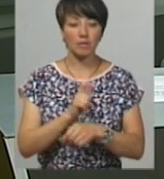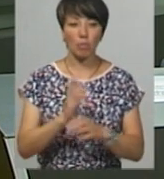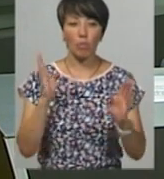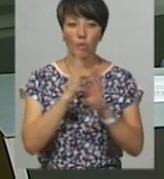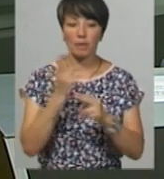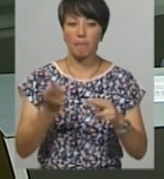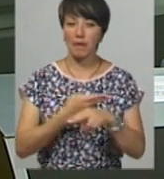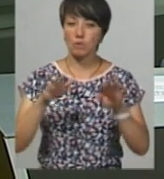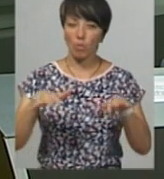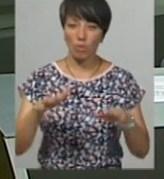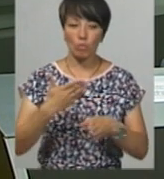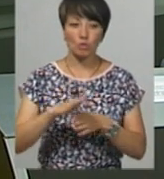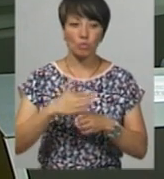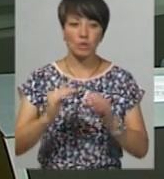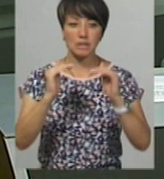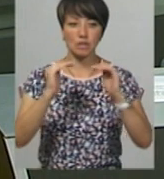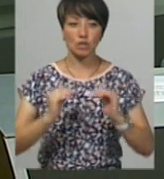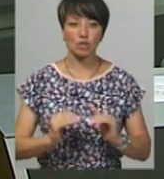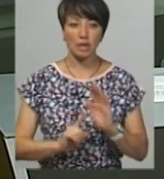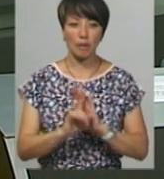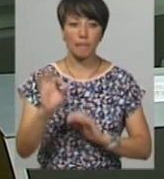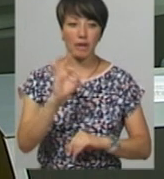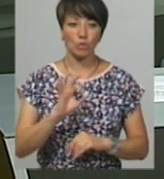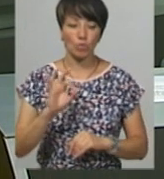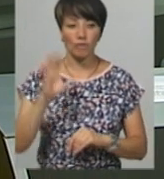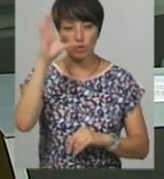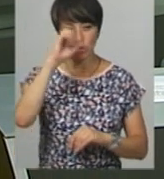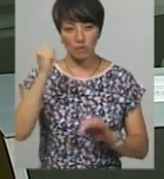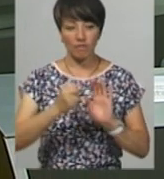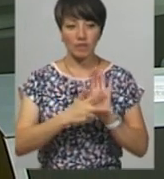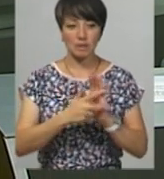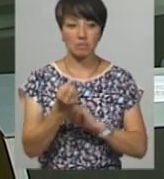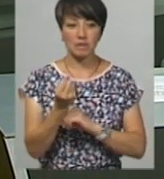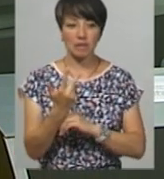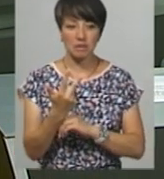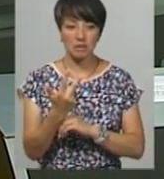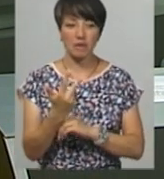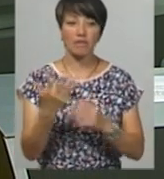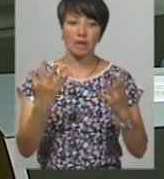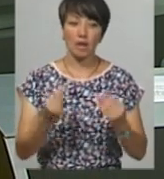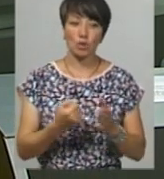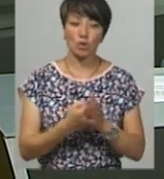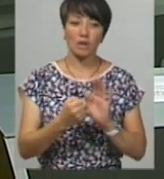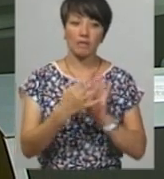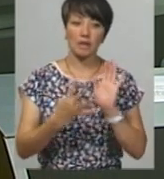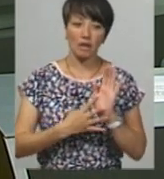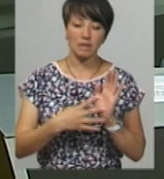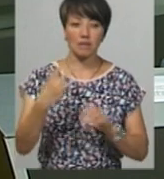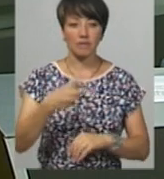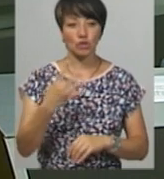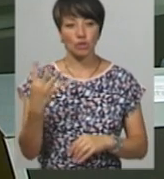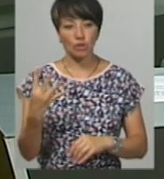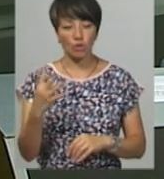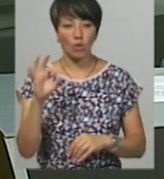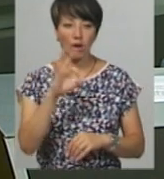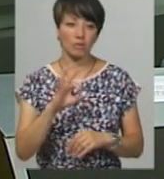погода без опадів та поступове зниження температури повітря. Вночі до 8-13 градусів, вдень до